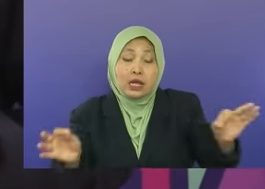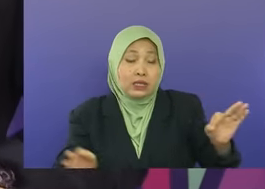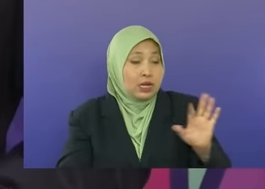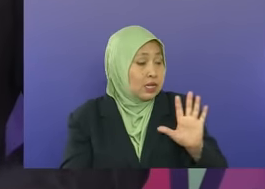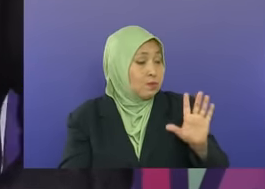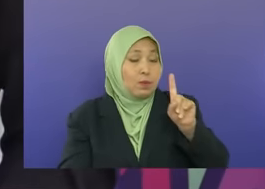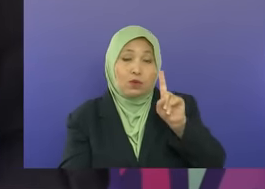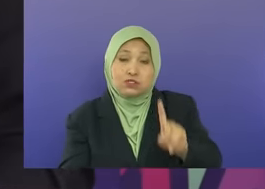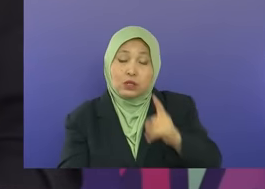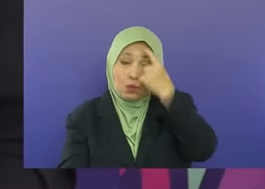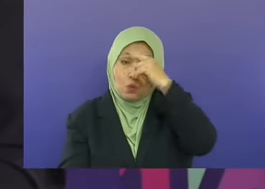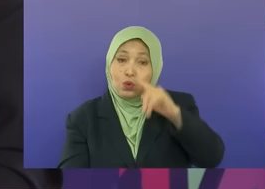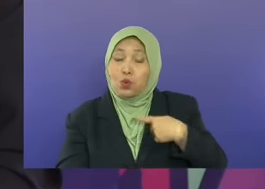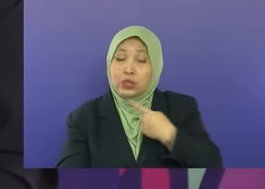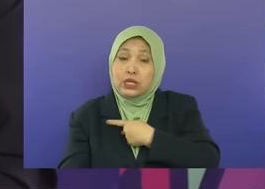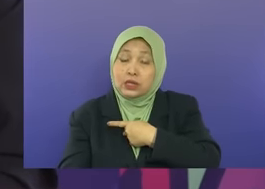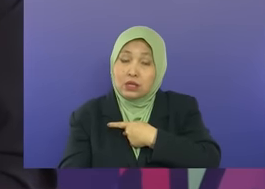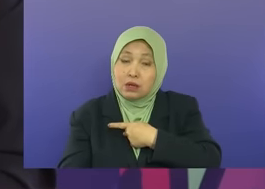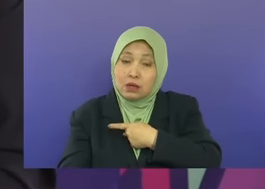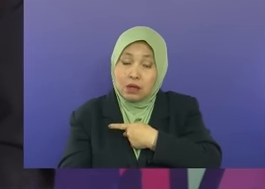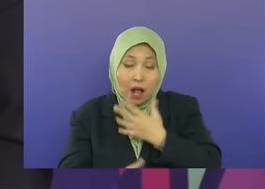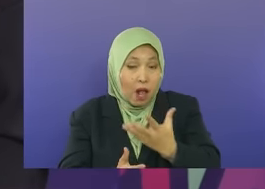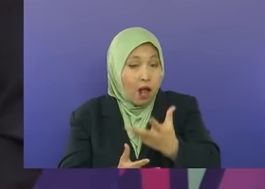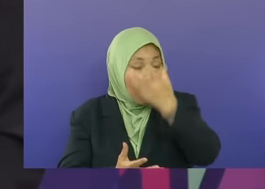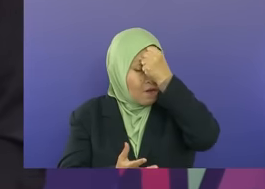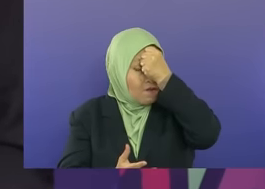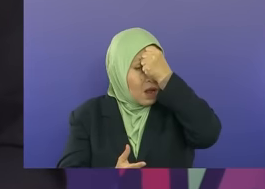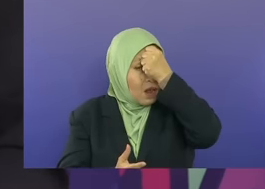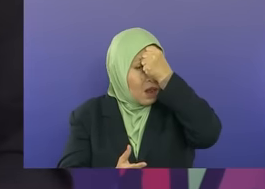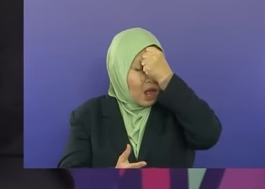ke-51 ini untuk kita hafal